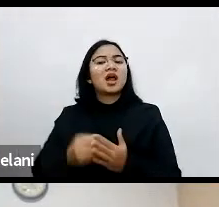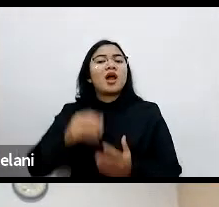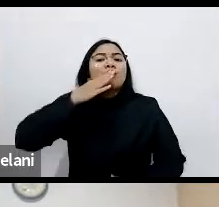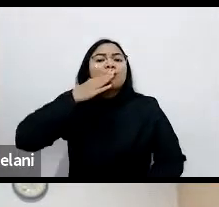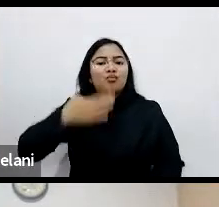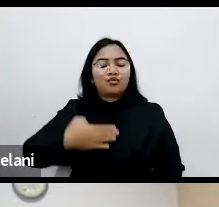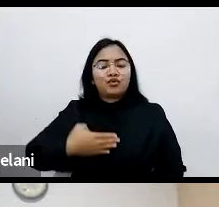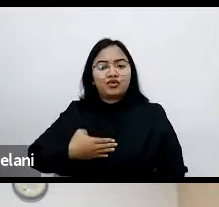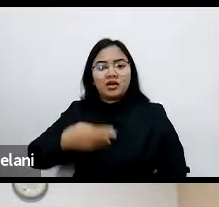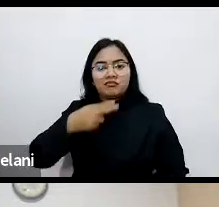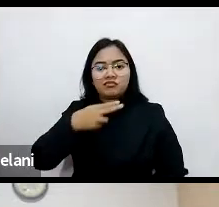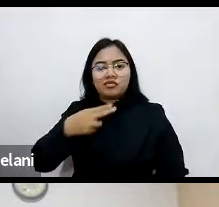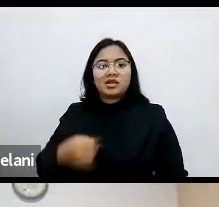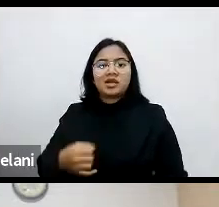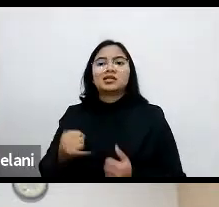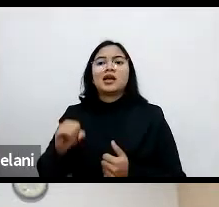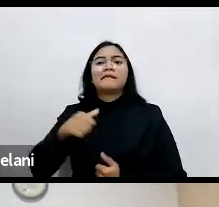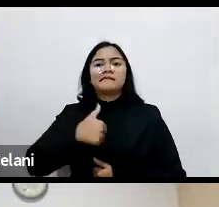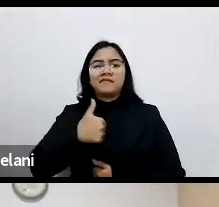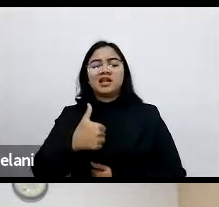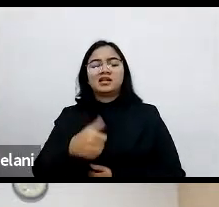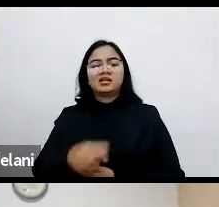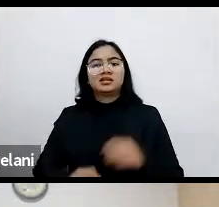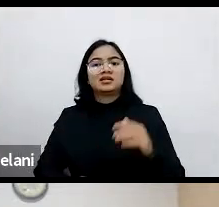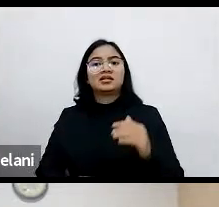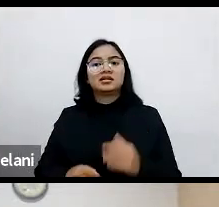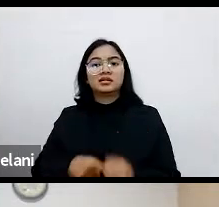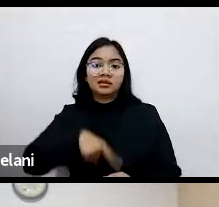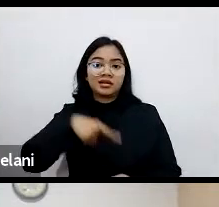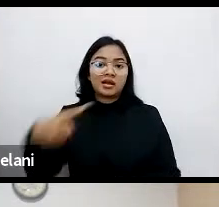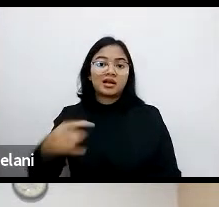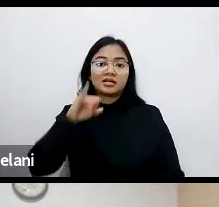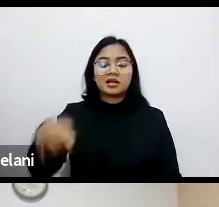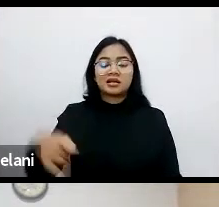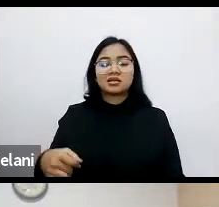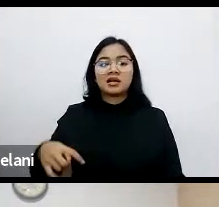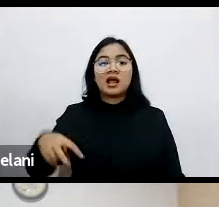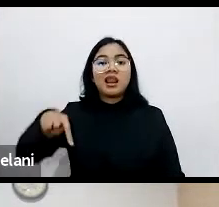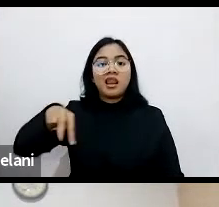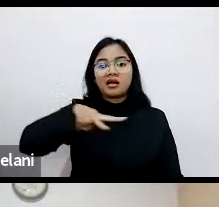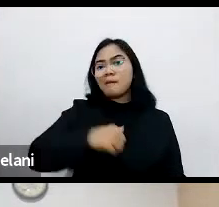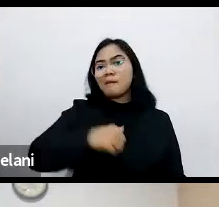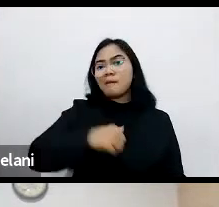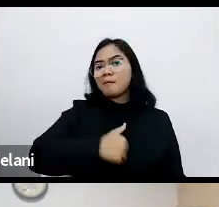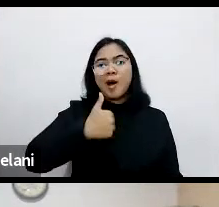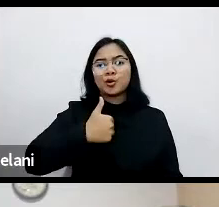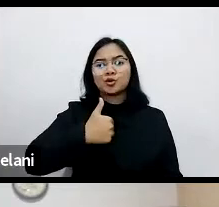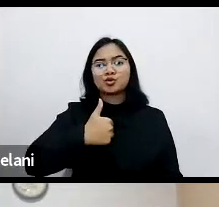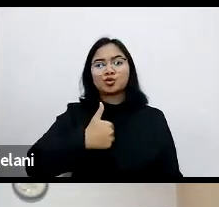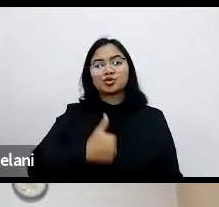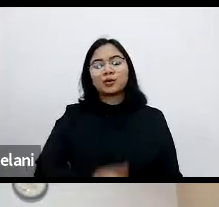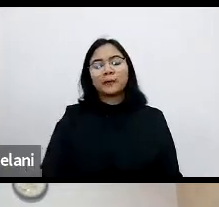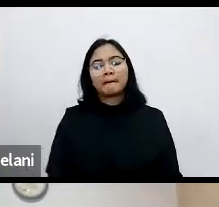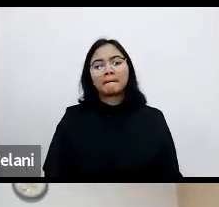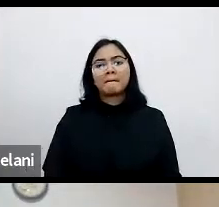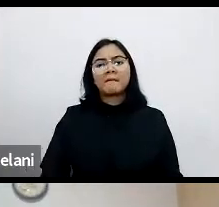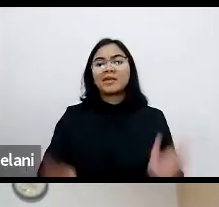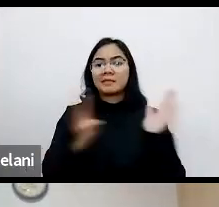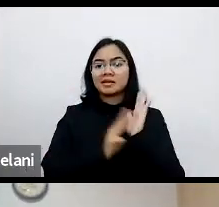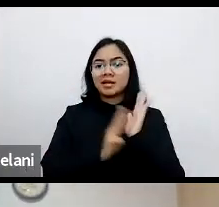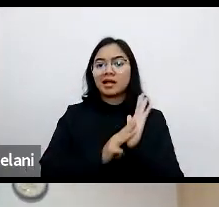baik sehingga itu menjadi langkah strategis karena kami persoalan kami di Papua